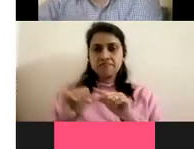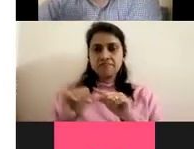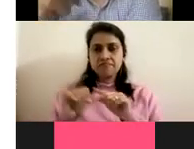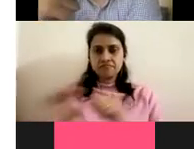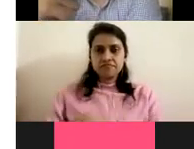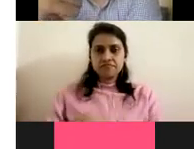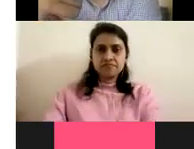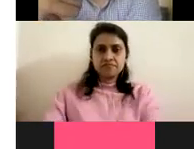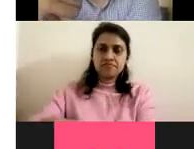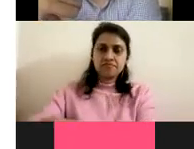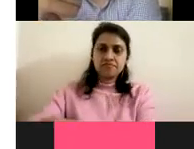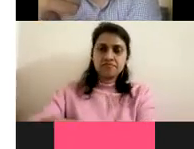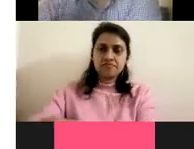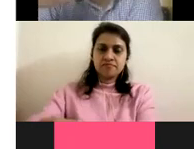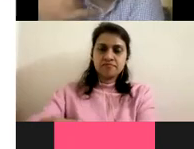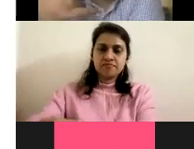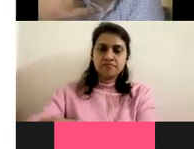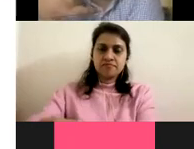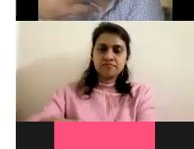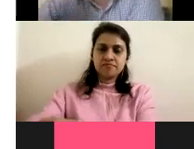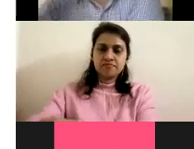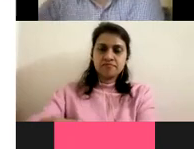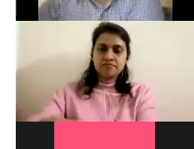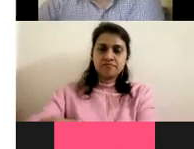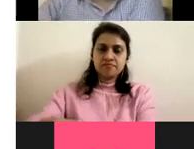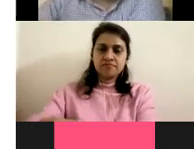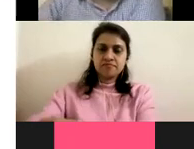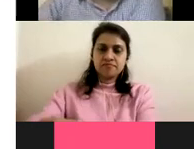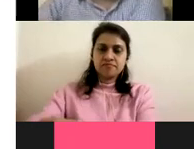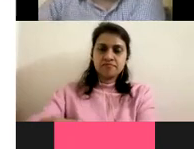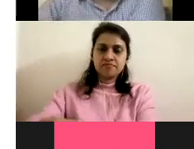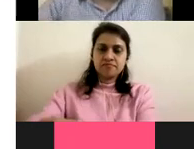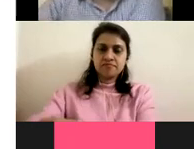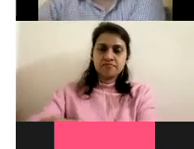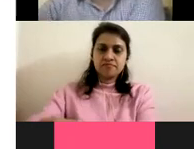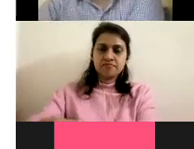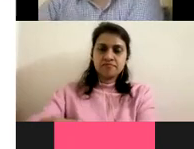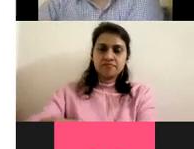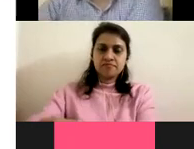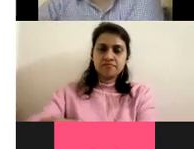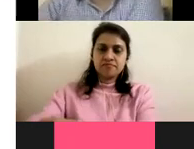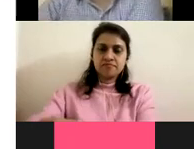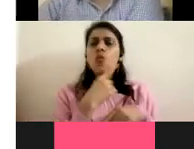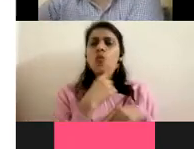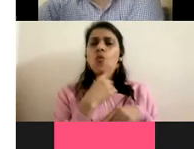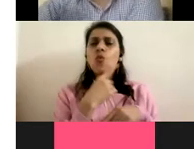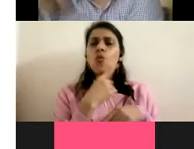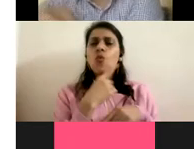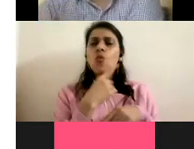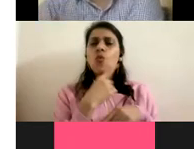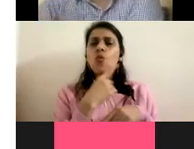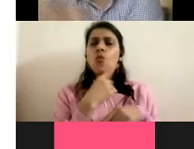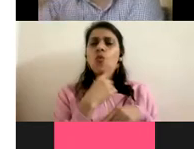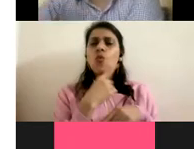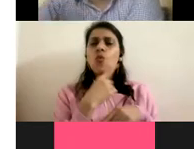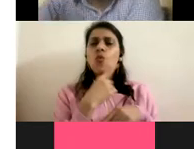अजय को बताने दीजिए कि टेक्नोलॉजी लगेगा कि नहीं, हम ही नहीं डिसाइड कर रहे टेक्नोलॉजी लगेगा कि नहीं, अजय बताएगा कि मुझे इस